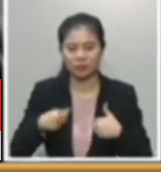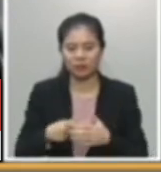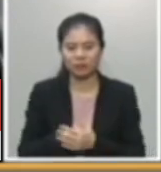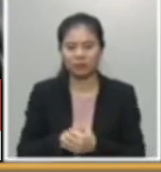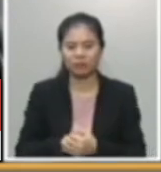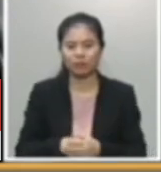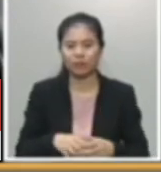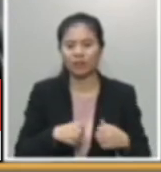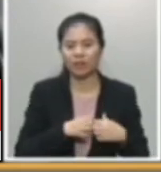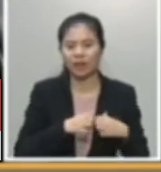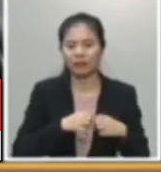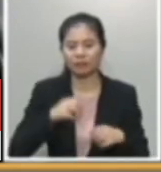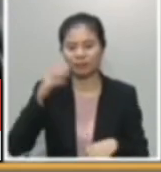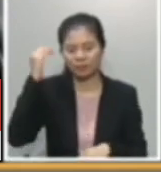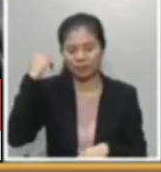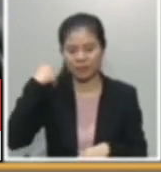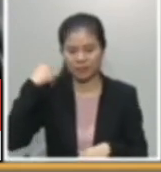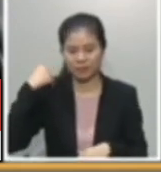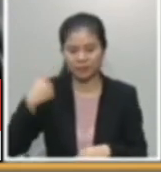าณ